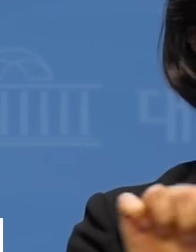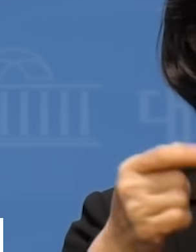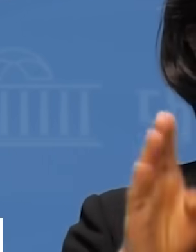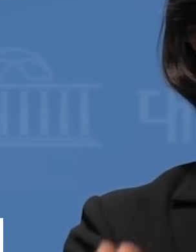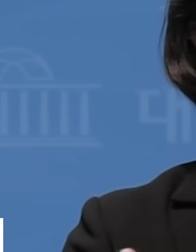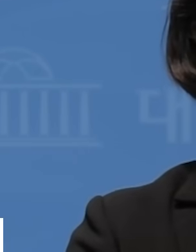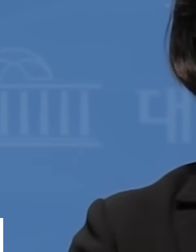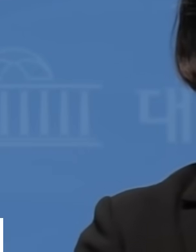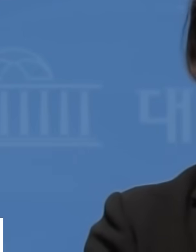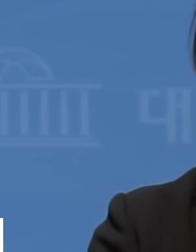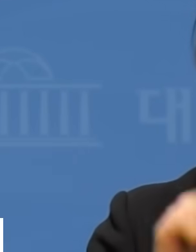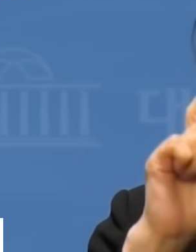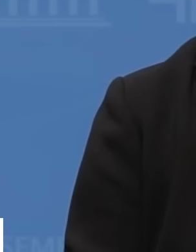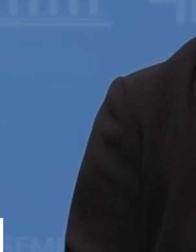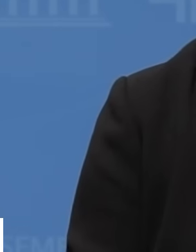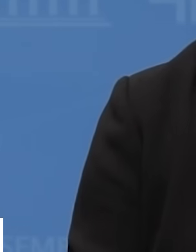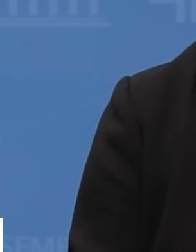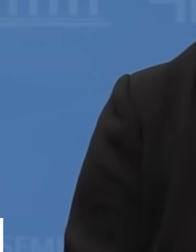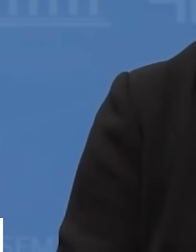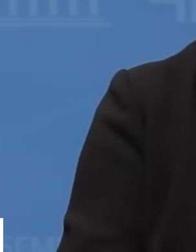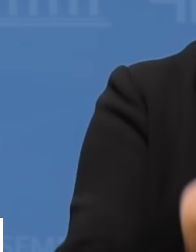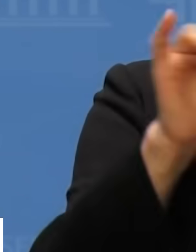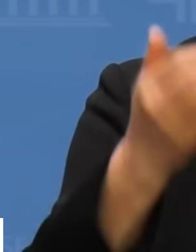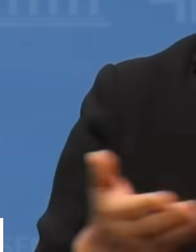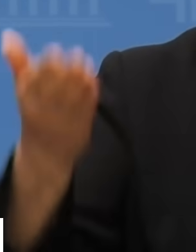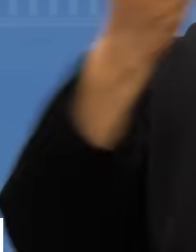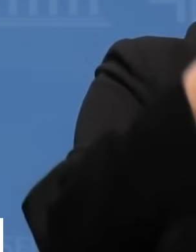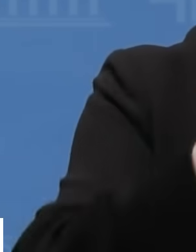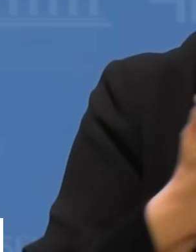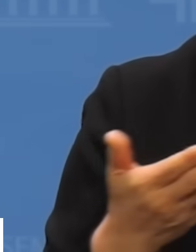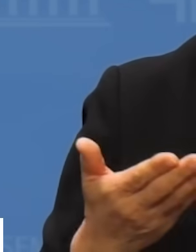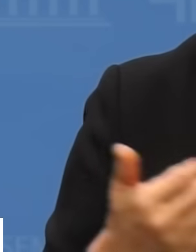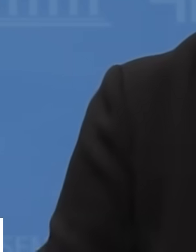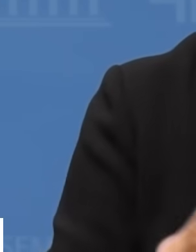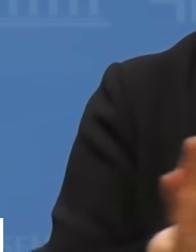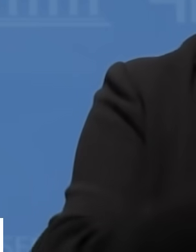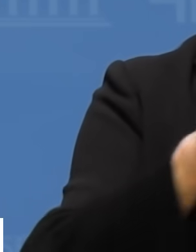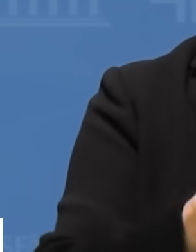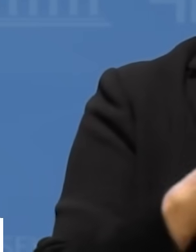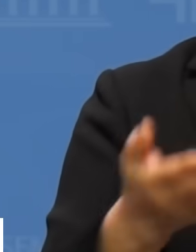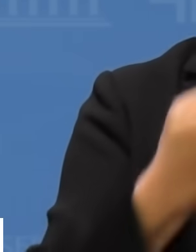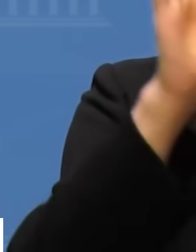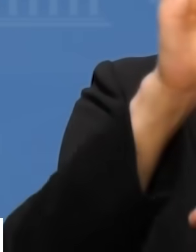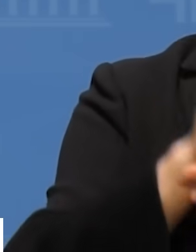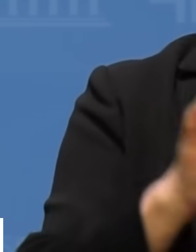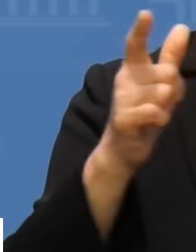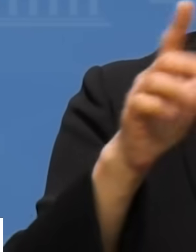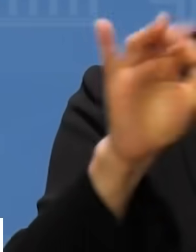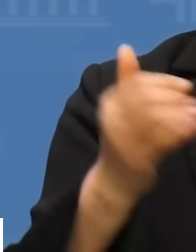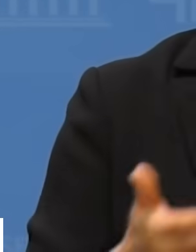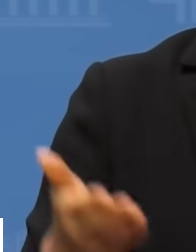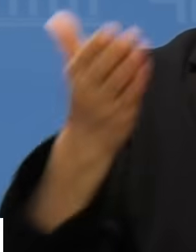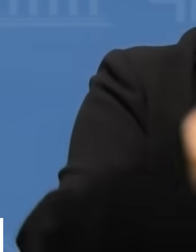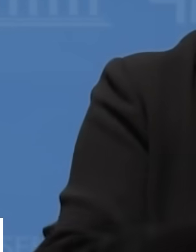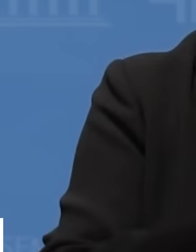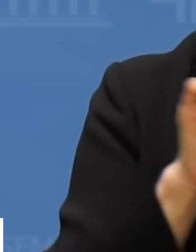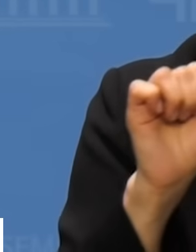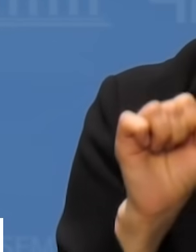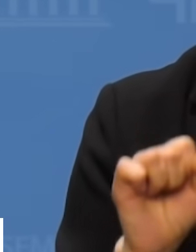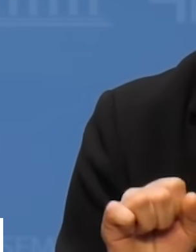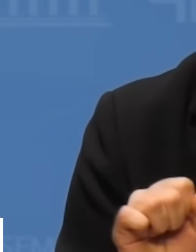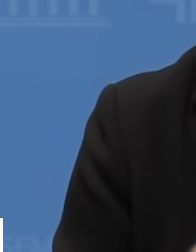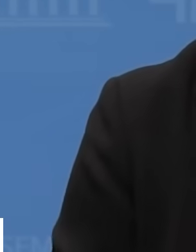예비후보님의 출마 선언을 듣겠습니다. 존경하는 국민 여러분, 사랑하는 강북구민 여러분,